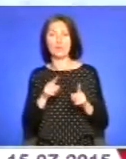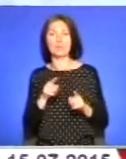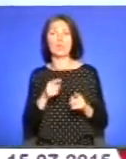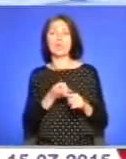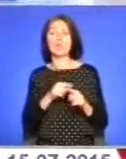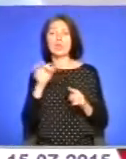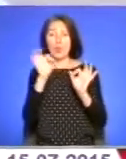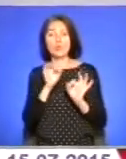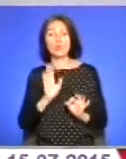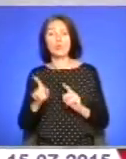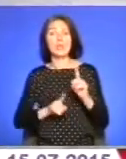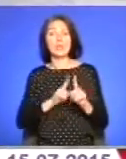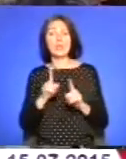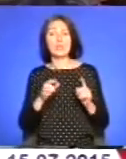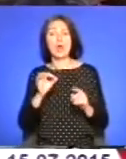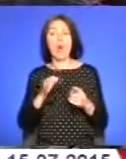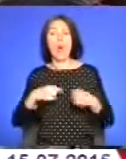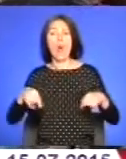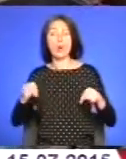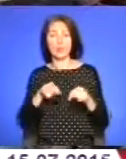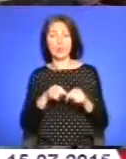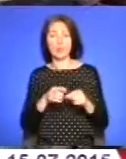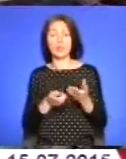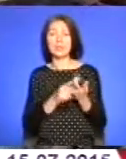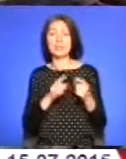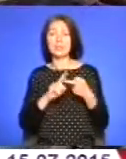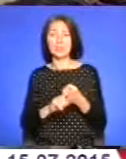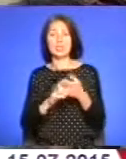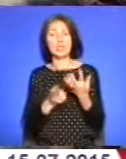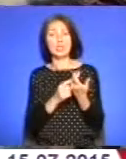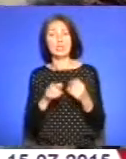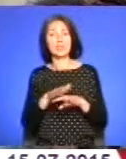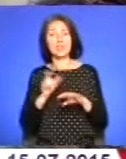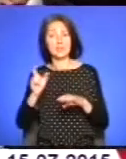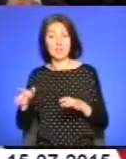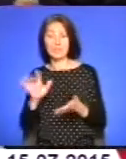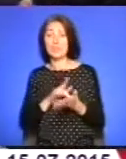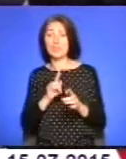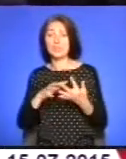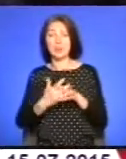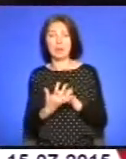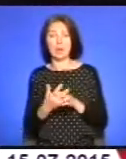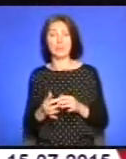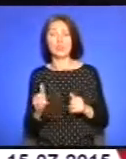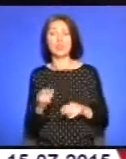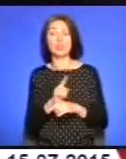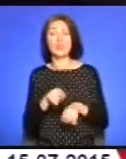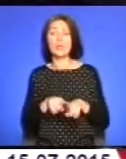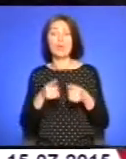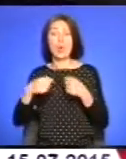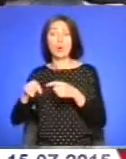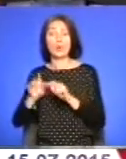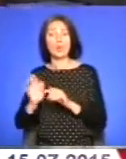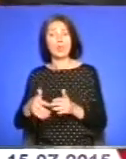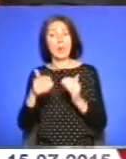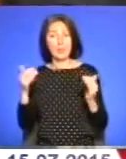зміна округів. Кількість їх залежатиме від кількості населення міста чи села. У Тернополі, до прикладу, таких округів стане більше.